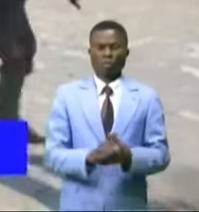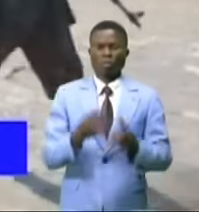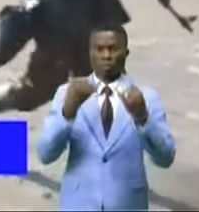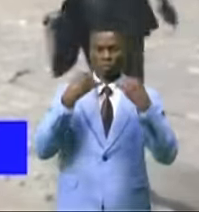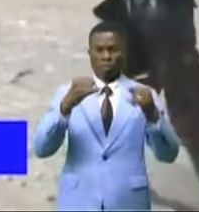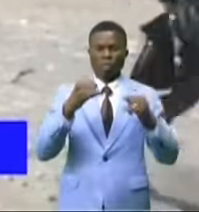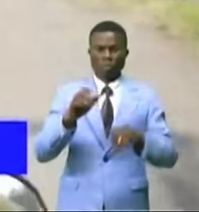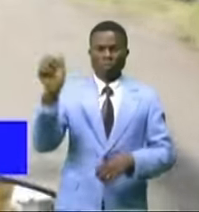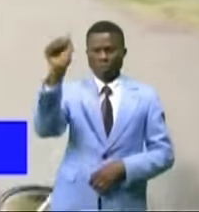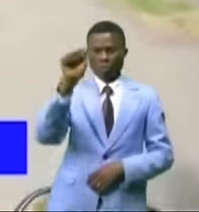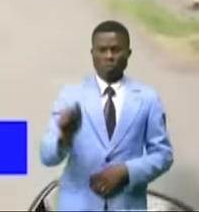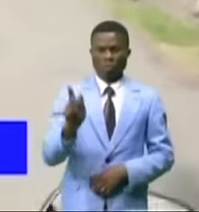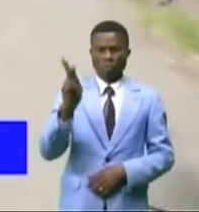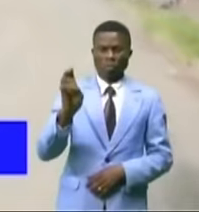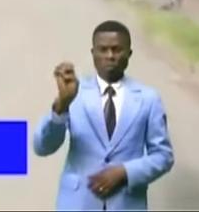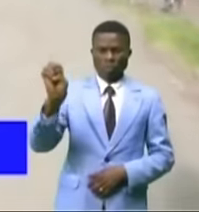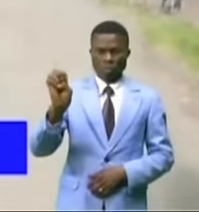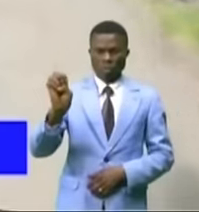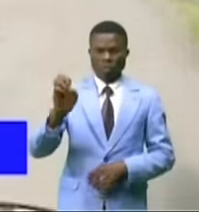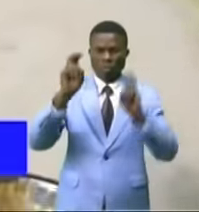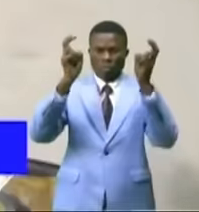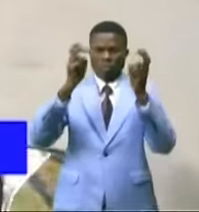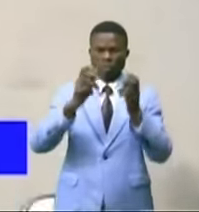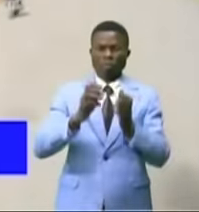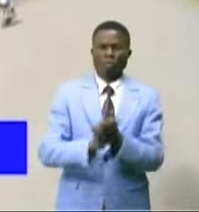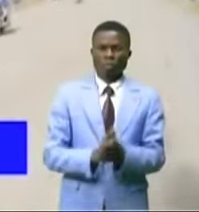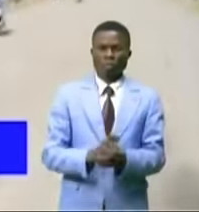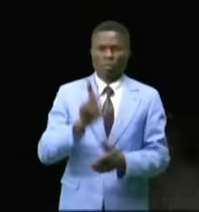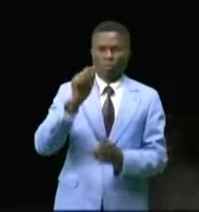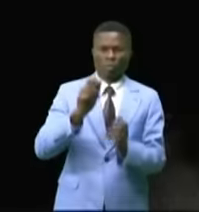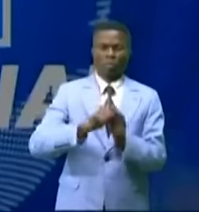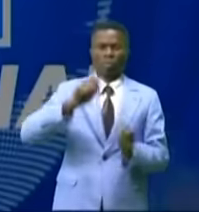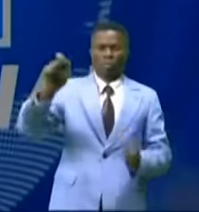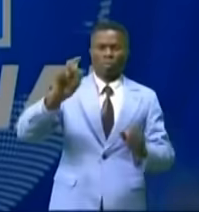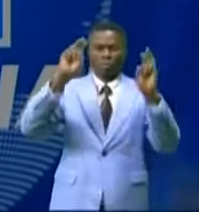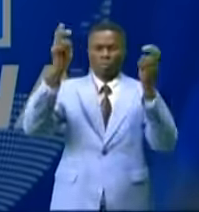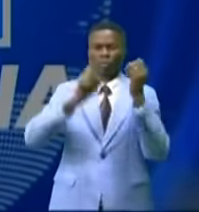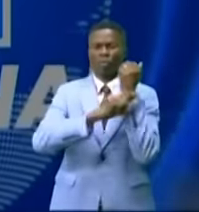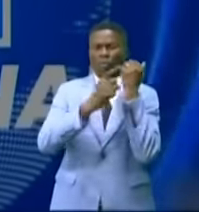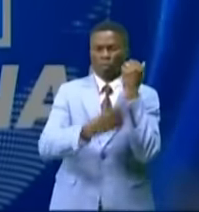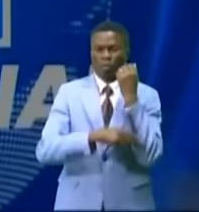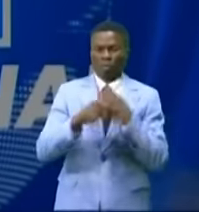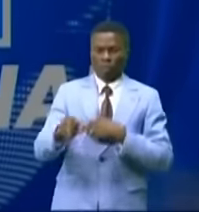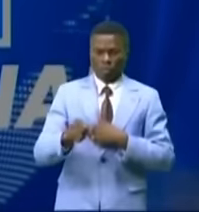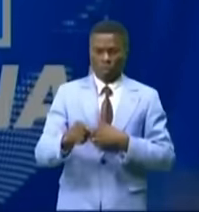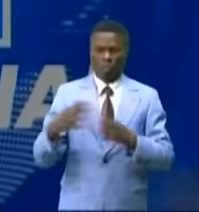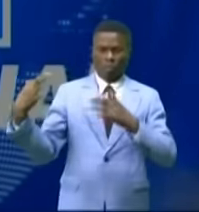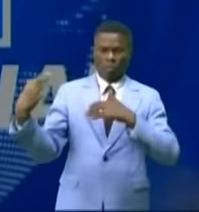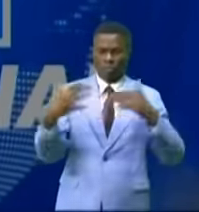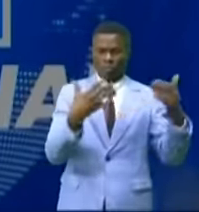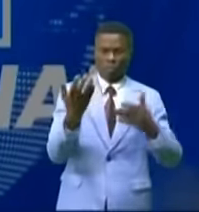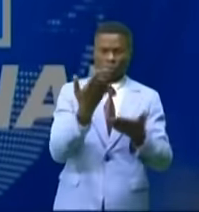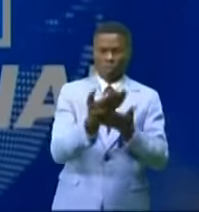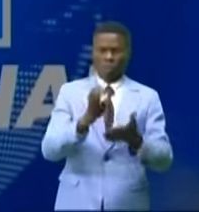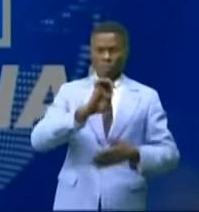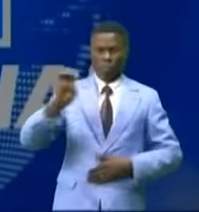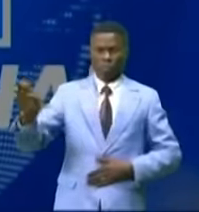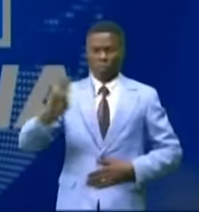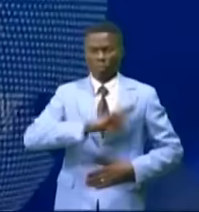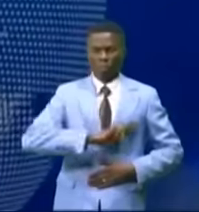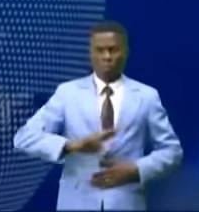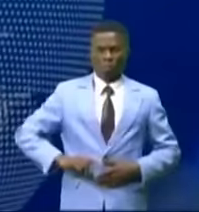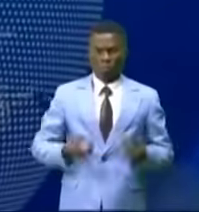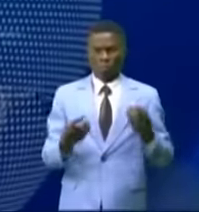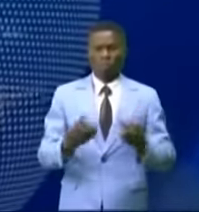Sake est une cité située à 27 km de la ville de Goma. La guerre de l'Est de la RDC,